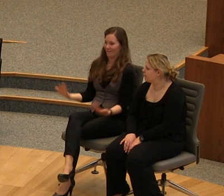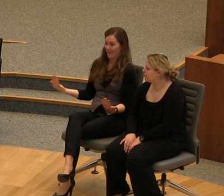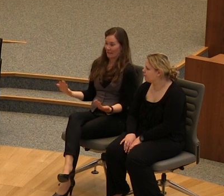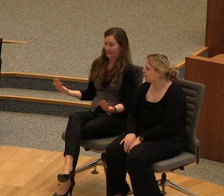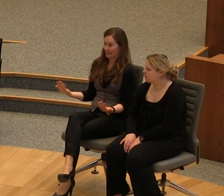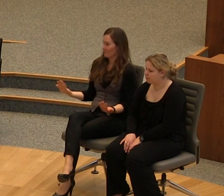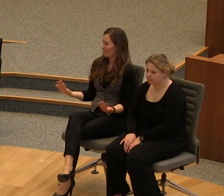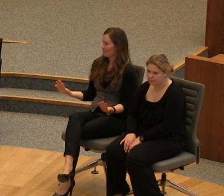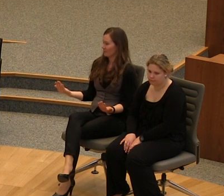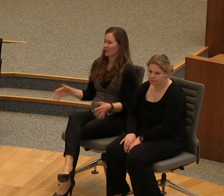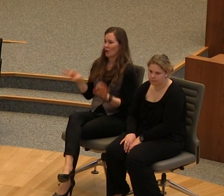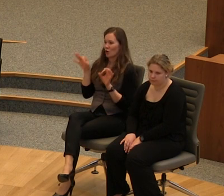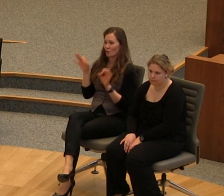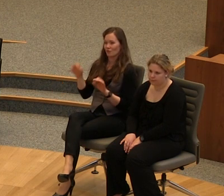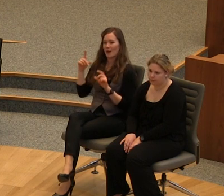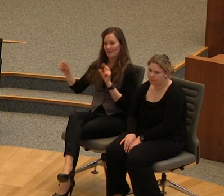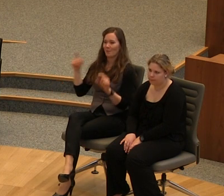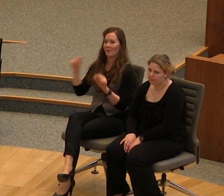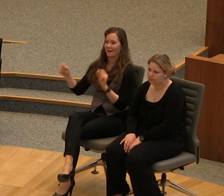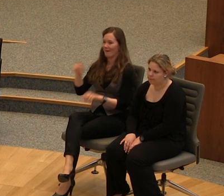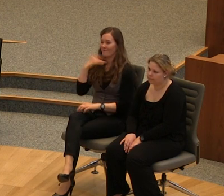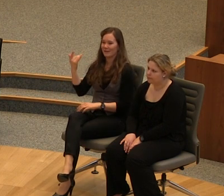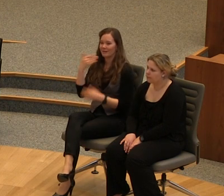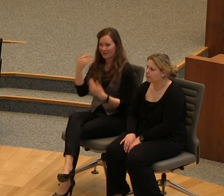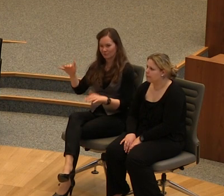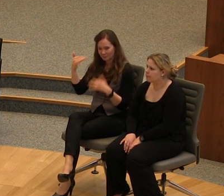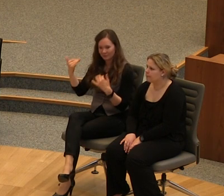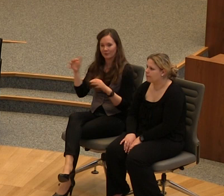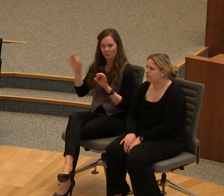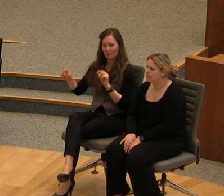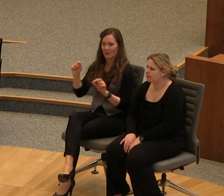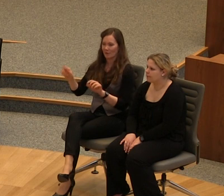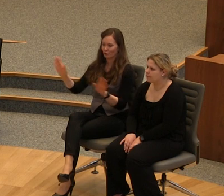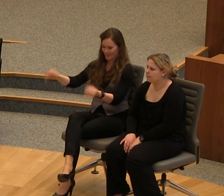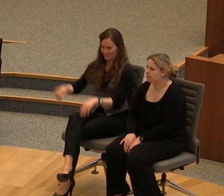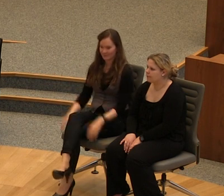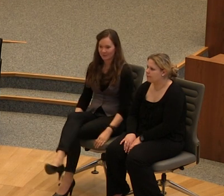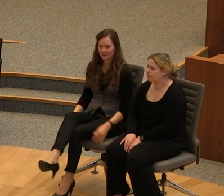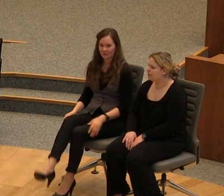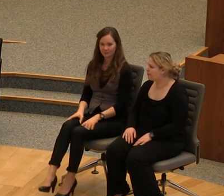nur noch, Ihnen einen guten Heimweg zu wünschen. Kommen Sie gut nach Hause. Auf Wiedersehen.